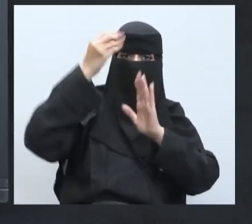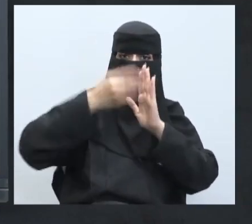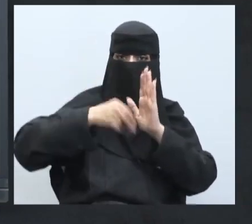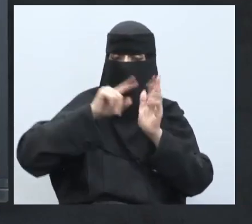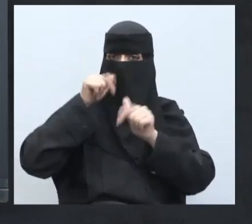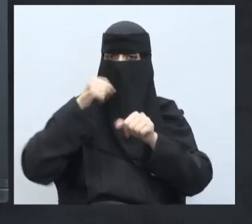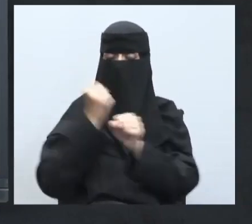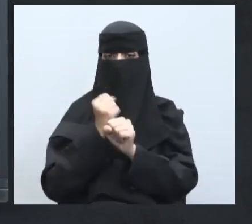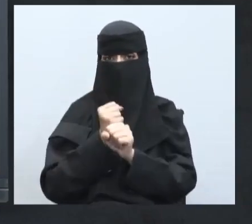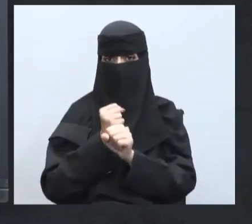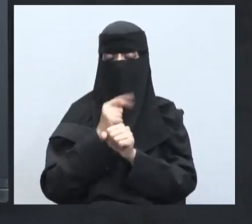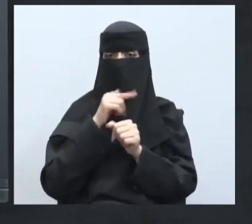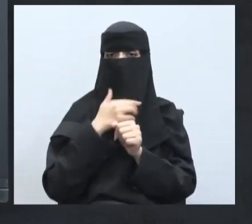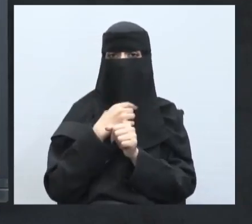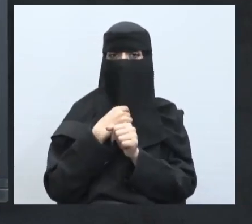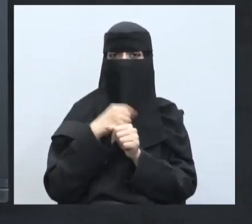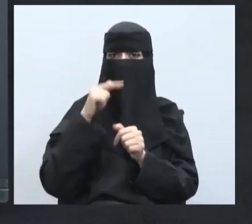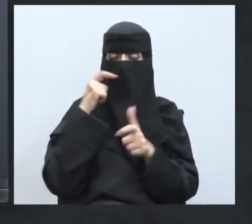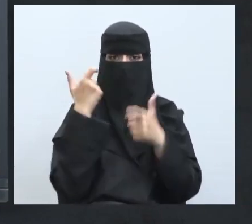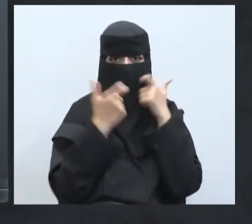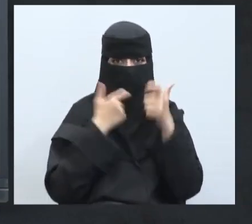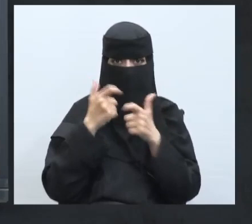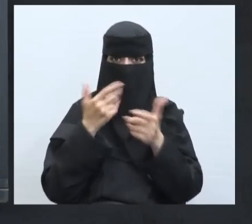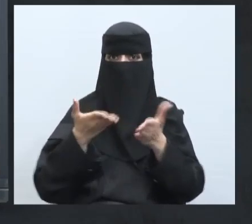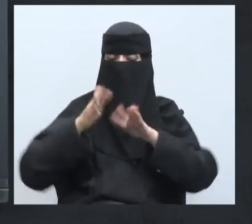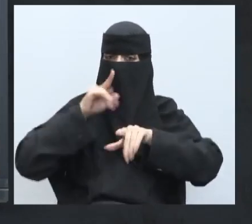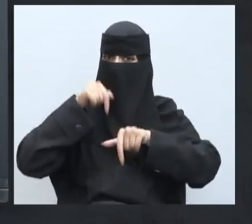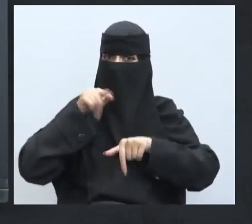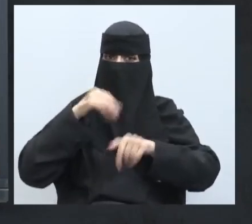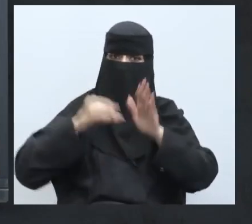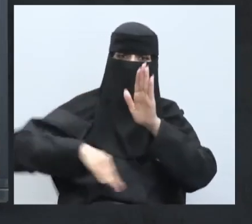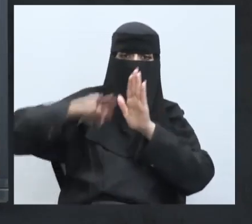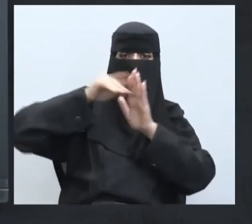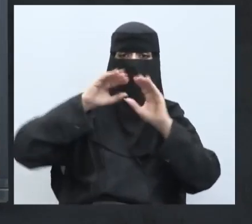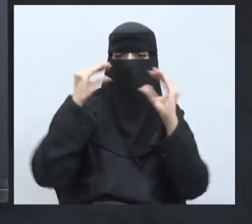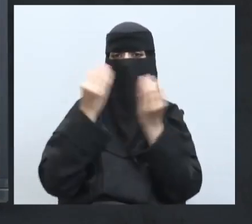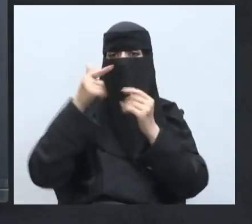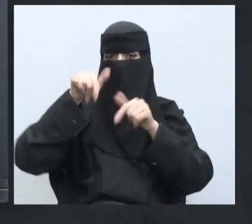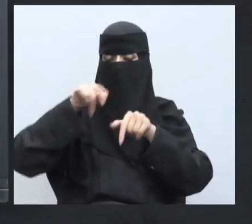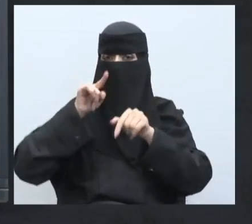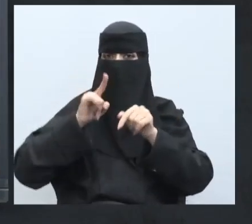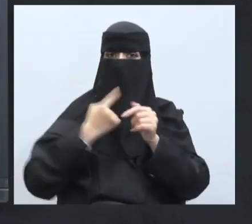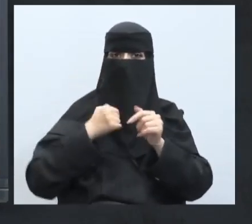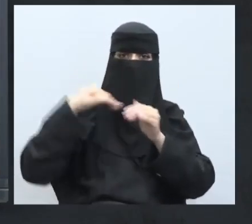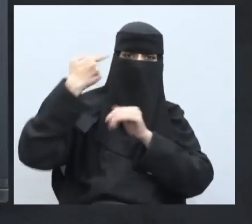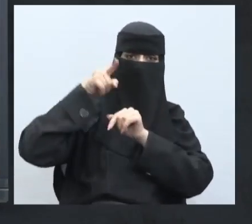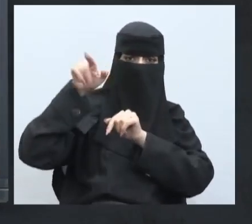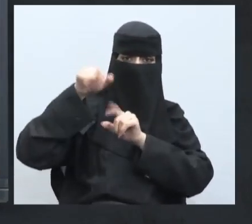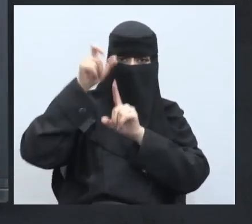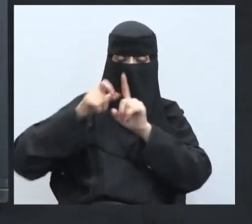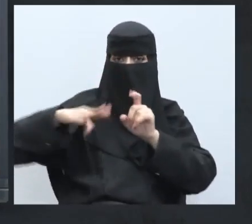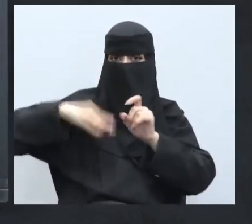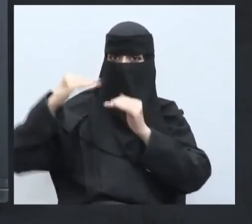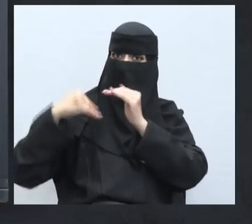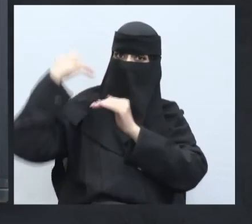العمل يعقد الصفقات يتابع بناء كما ذكرنا على المستوى الاداري الذي يقبع به هذا المدير هل هو في